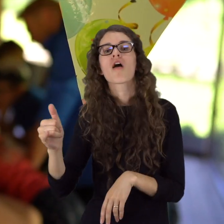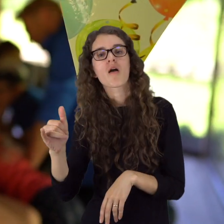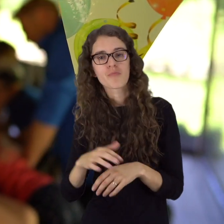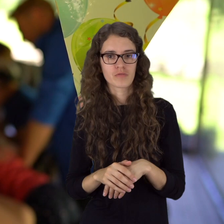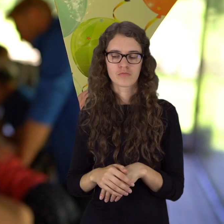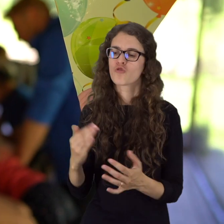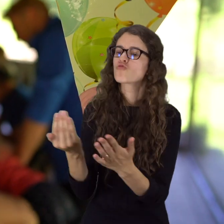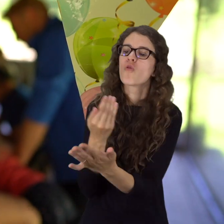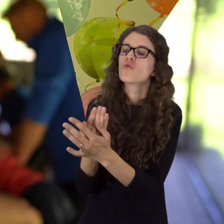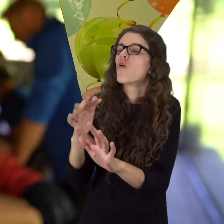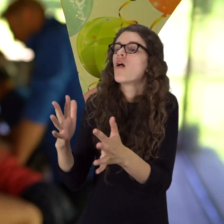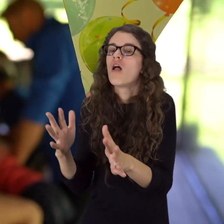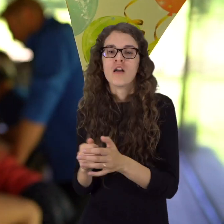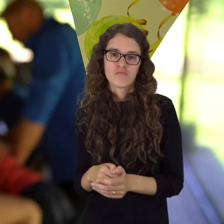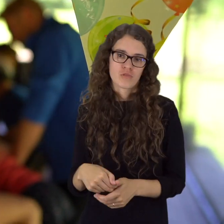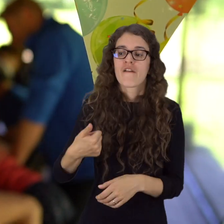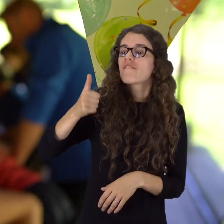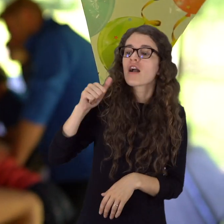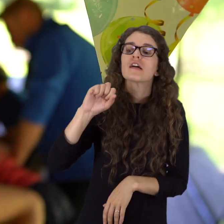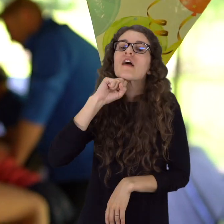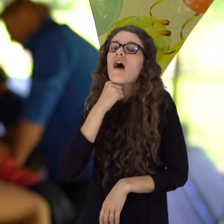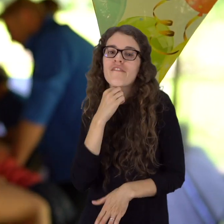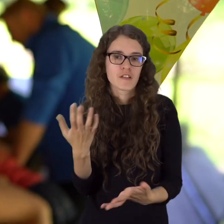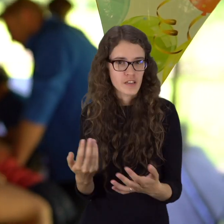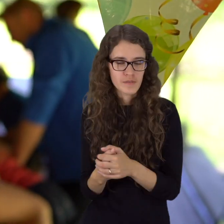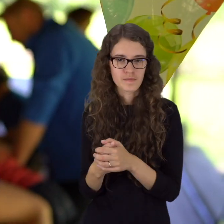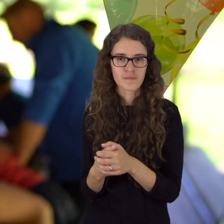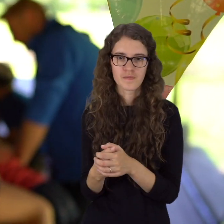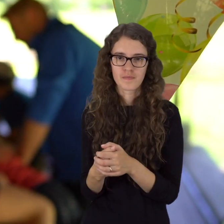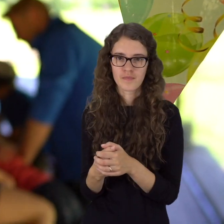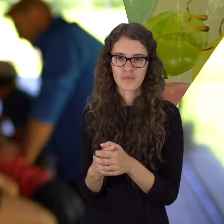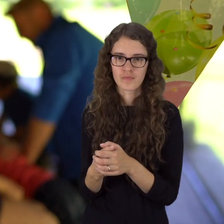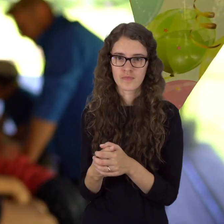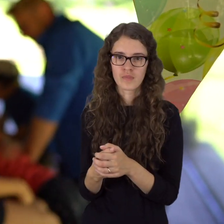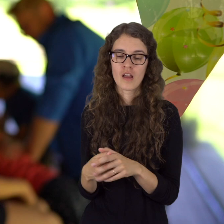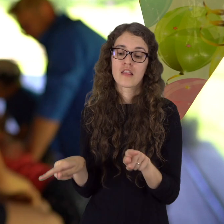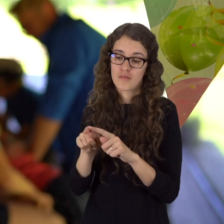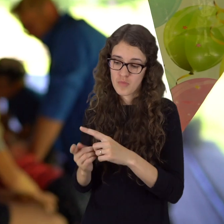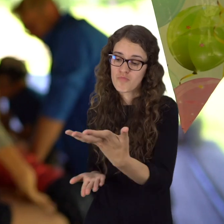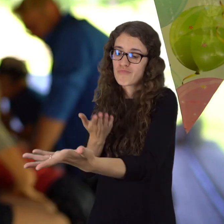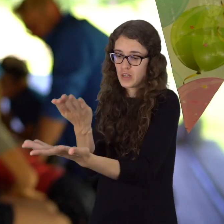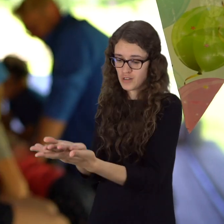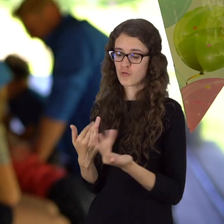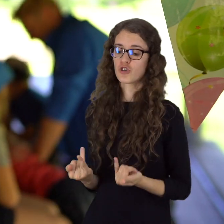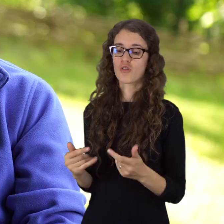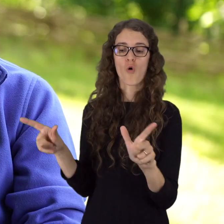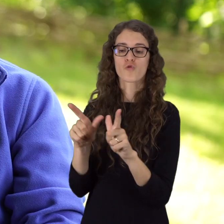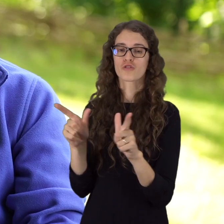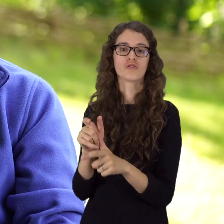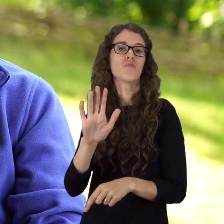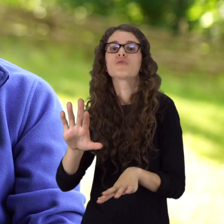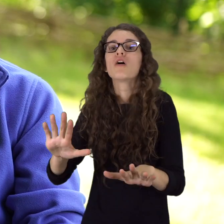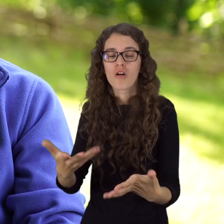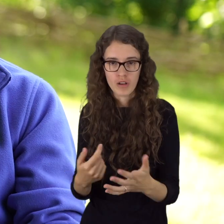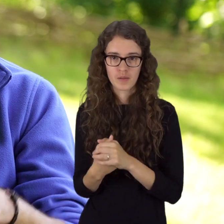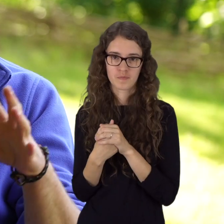Visą laiką klausim, ką nuveikė vakar po mokyklos ar po darželio. Ir pristatome, kokios tą dieną jų laukia veiklos.